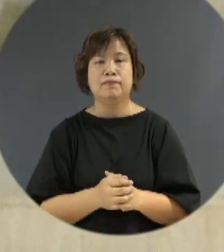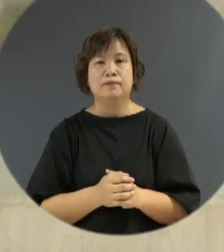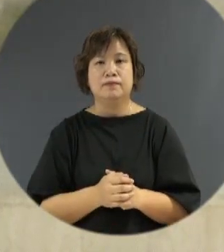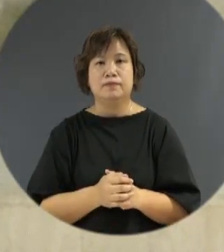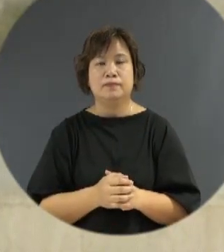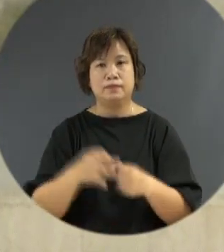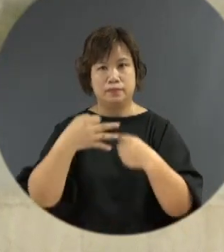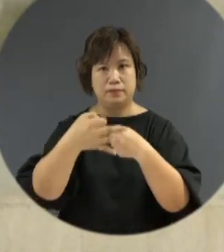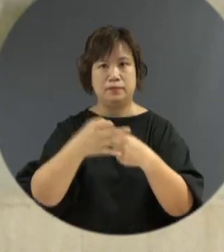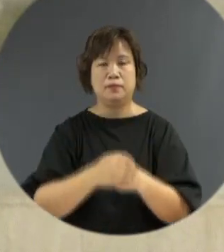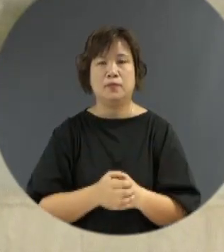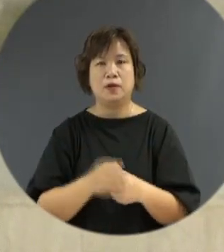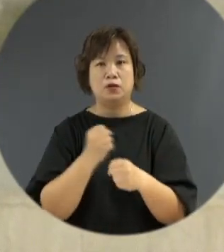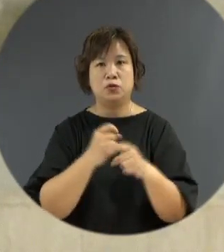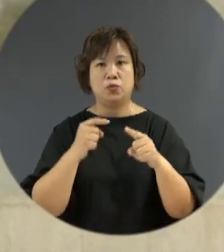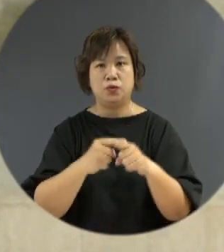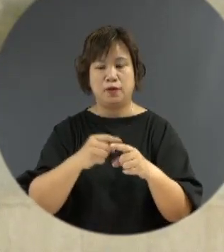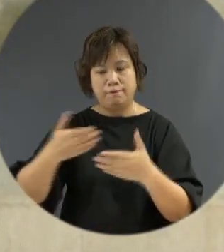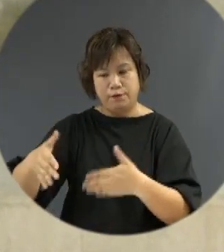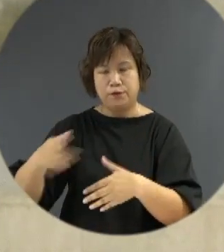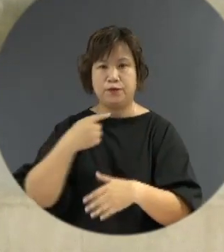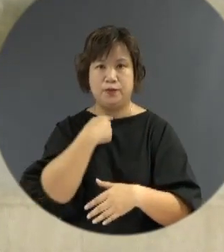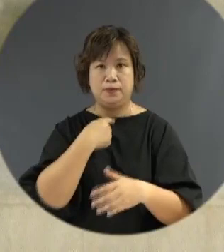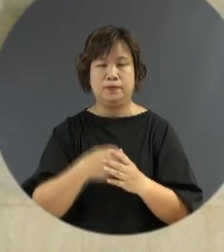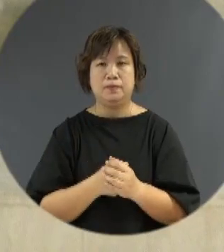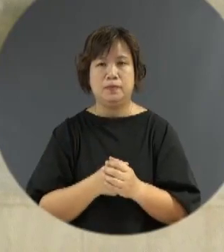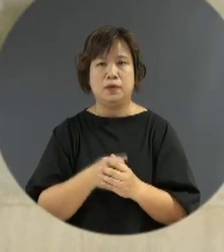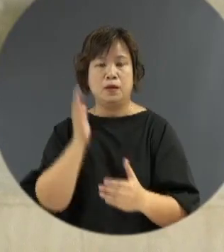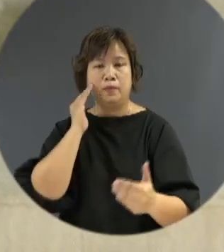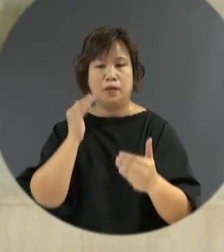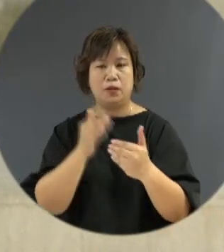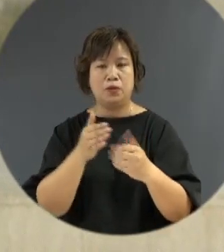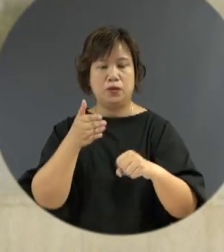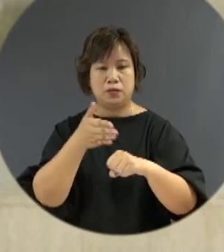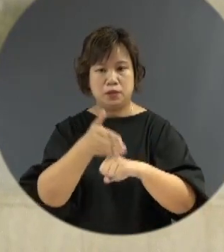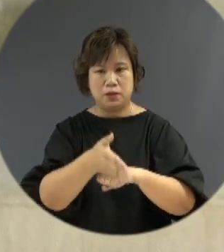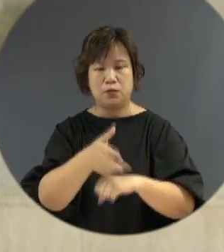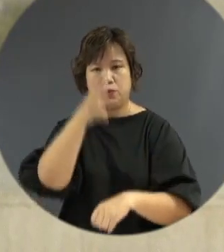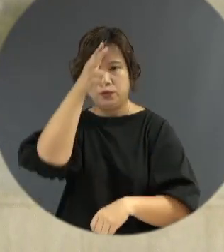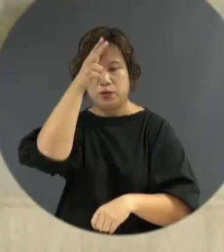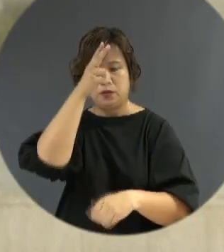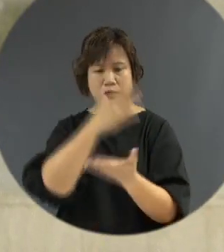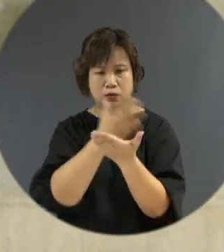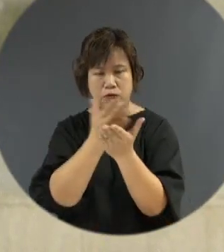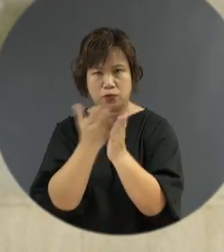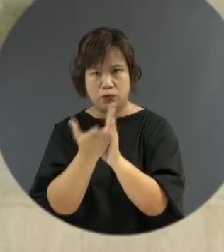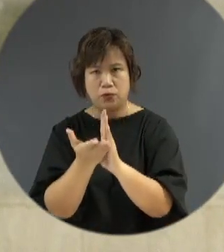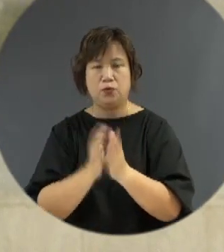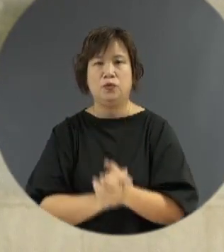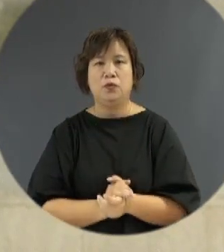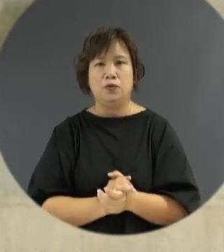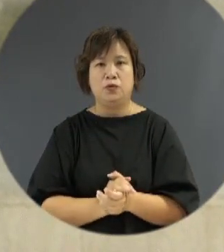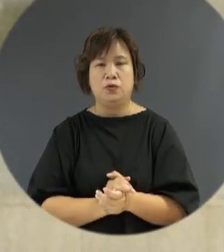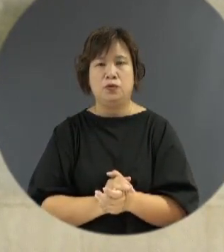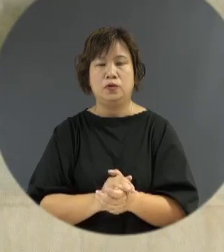第三，做人要包容，面对各种社会和政治议题，教宗方